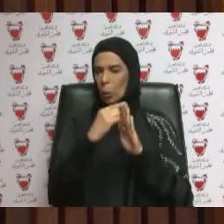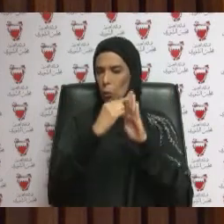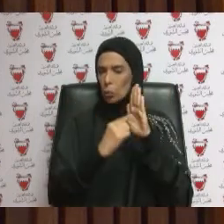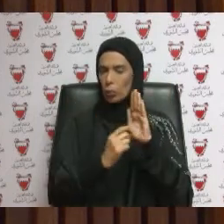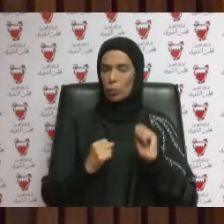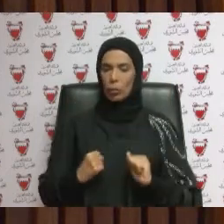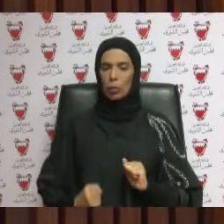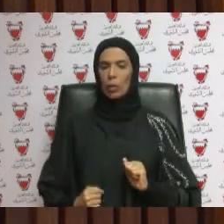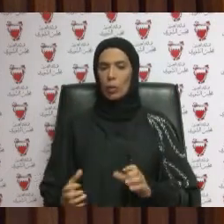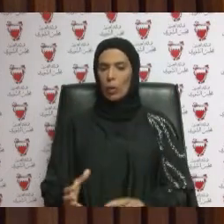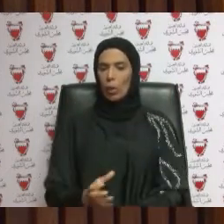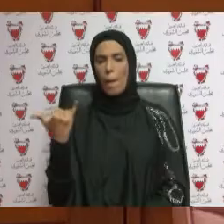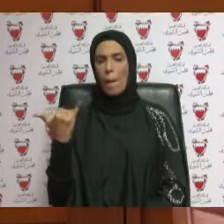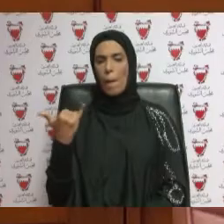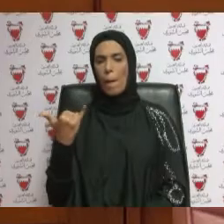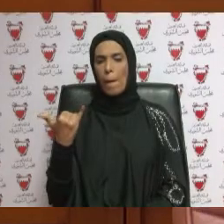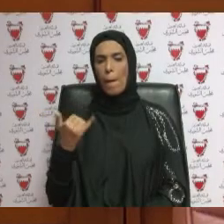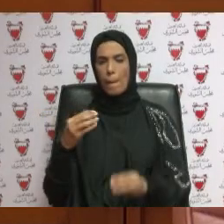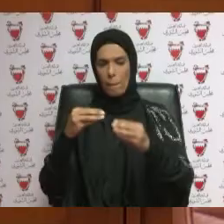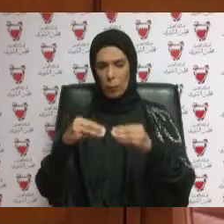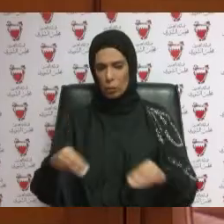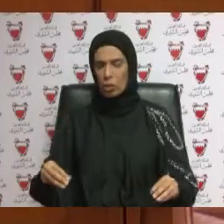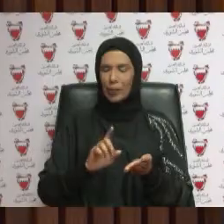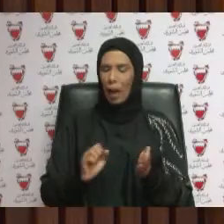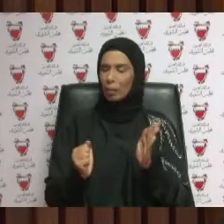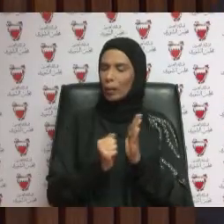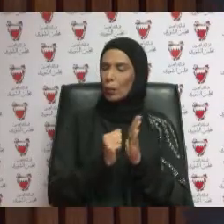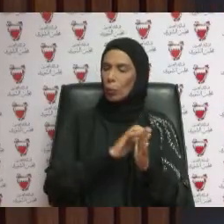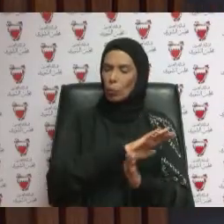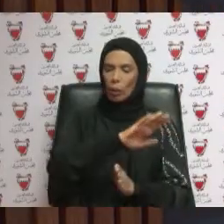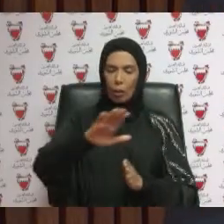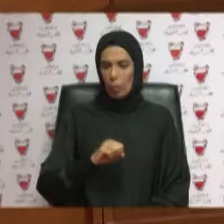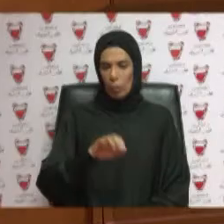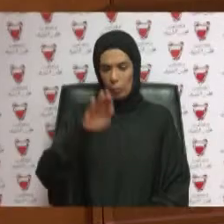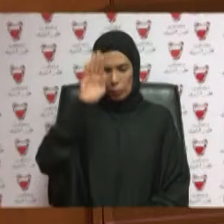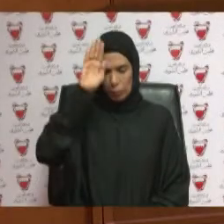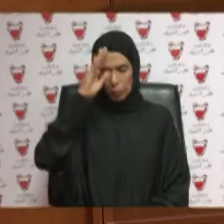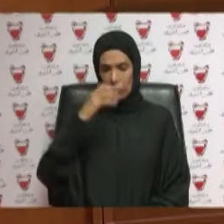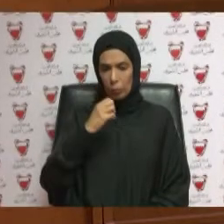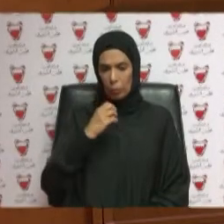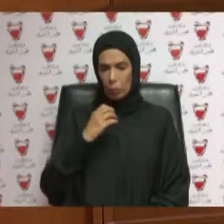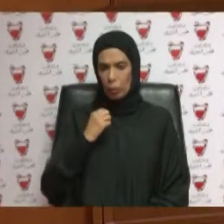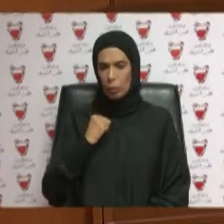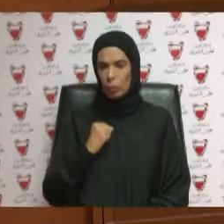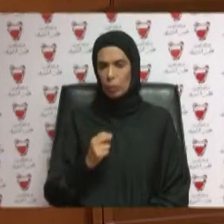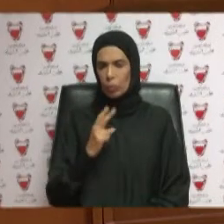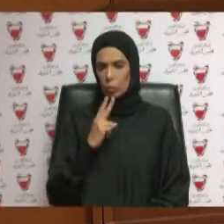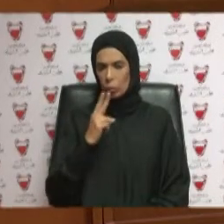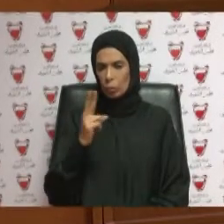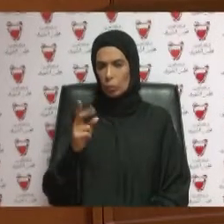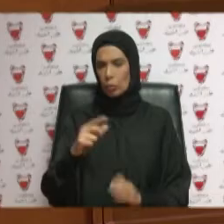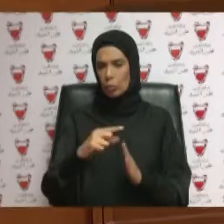البحرين حماية البيئة السكنية للأسرة بتوفير عوامل الأمن والطمأنينة بما يحفظ كيانها ويحمي